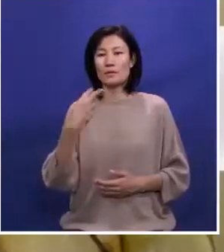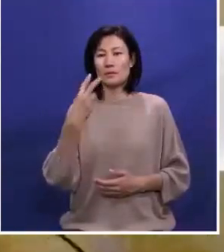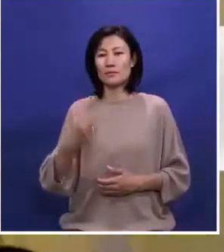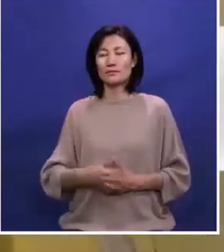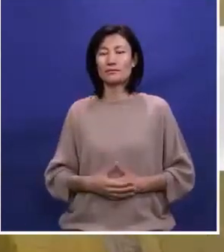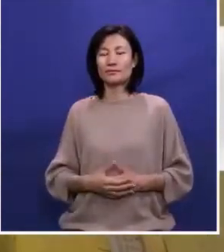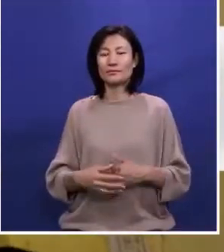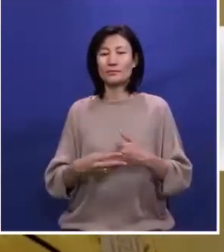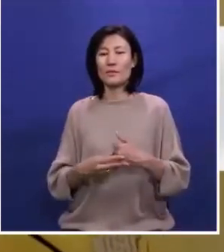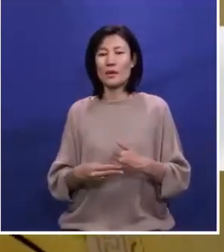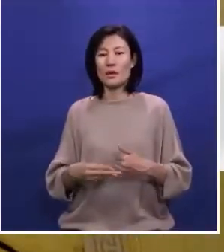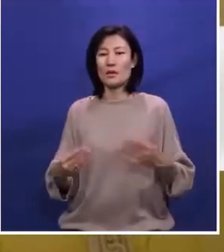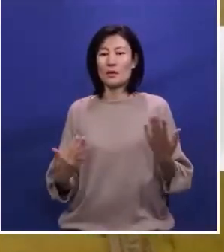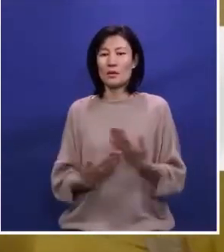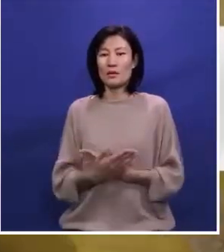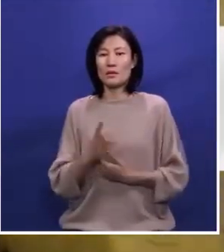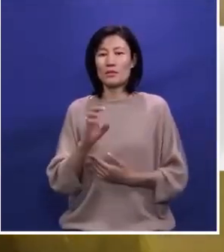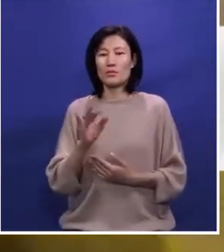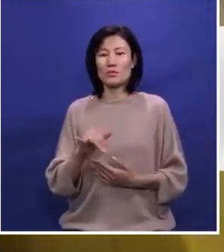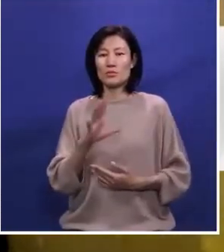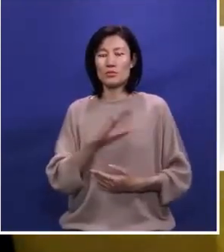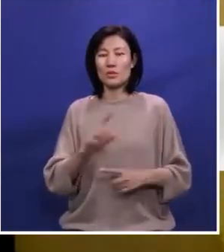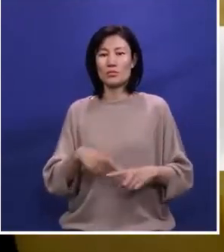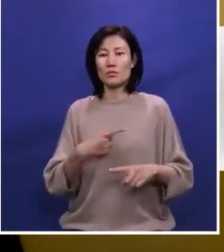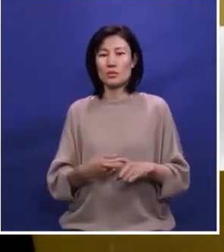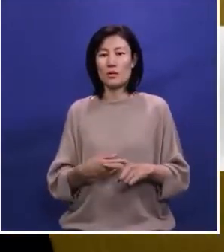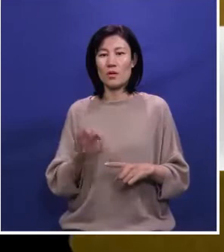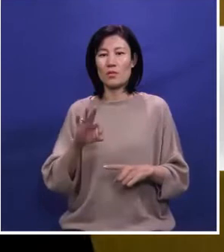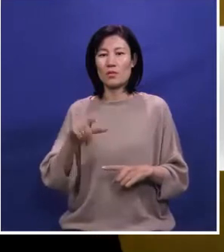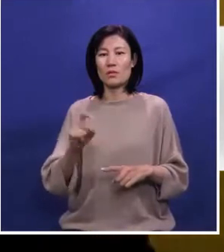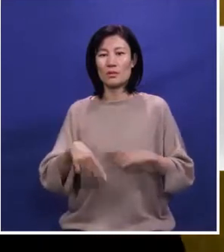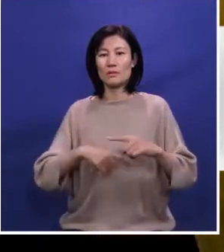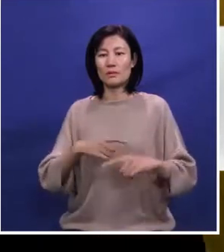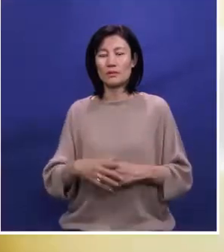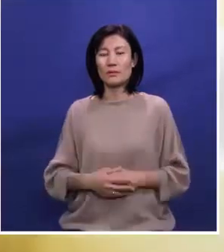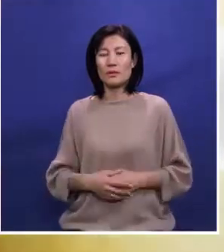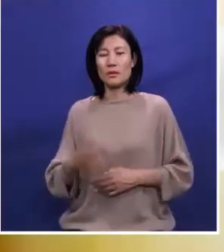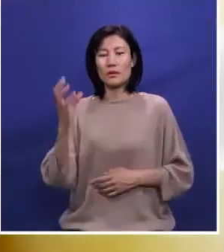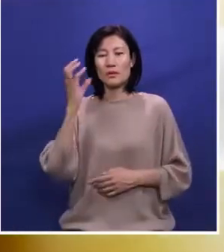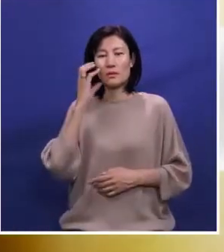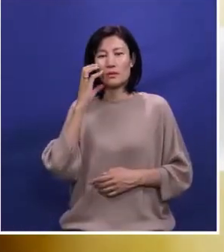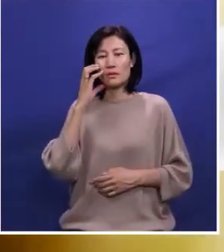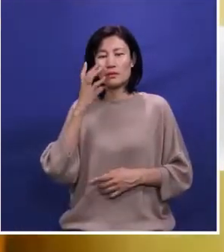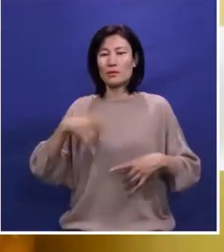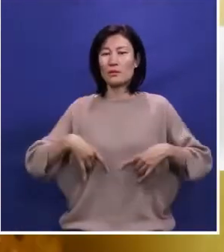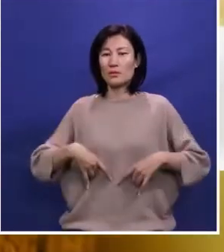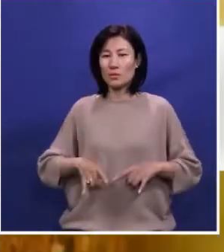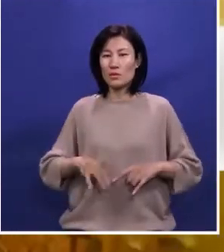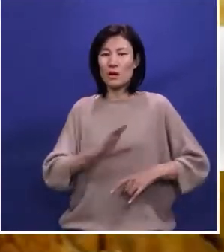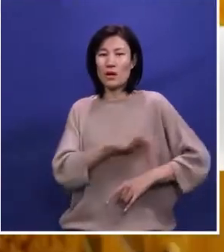үшін жертөлеге қайта түсесіз. Бұл киелі орынға құрсақ көтере алмай, балаға зар болып